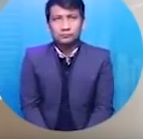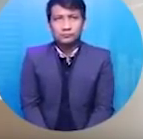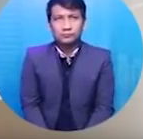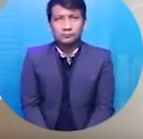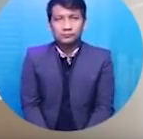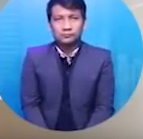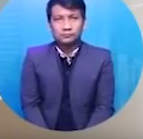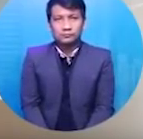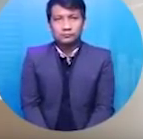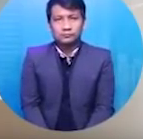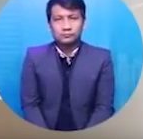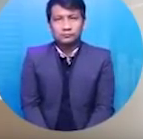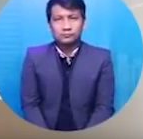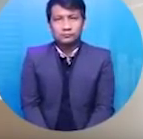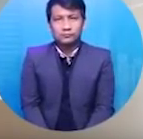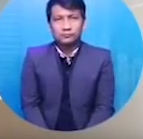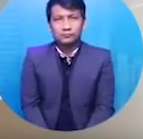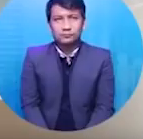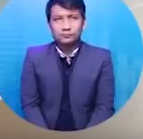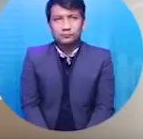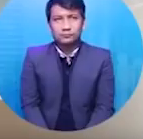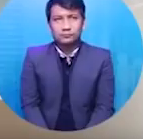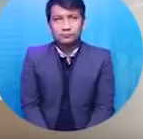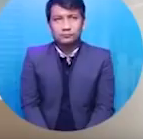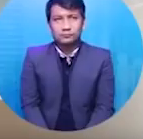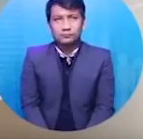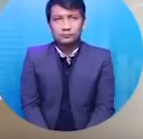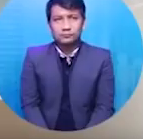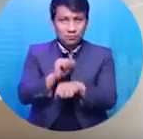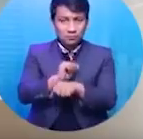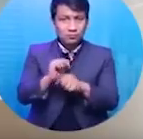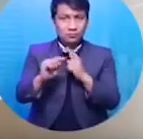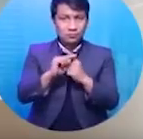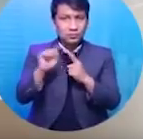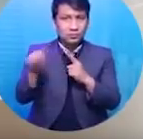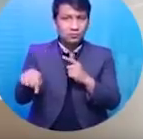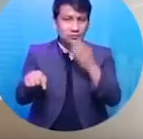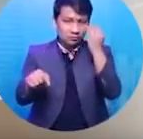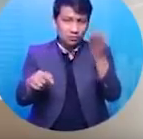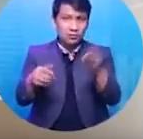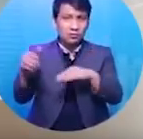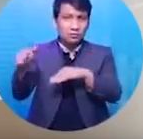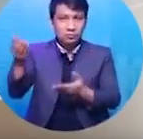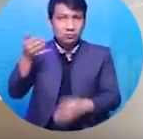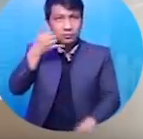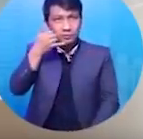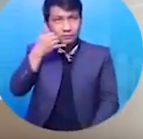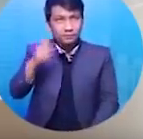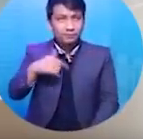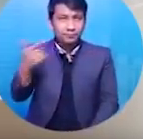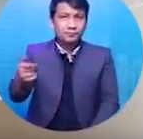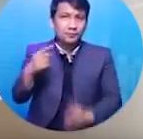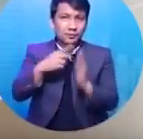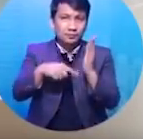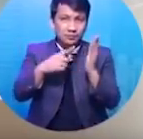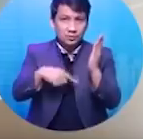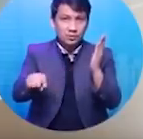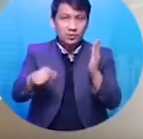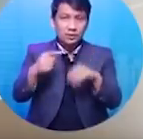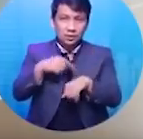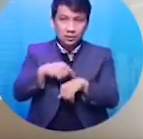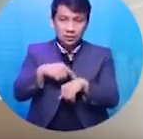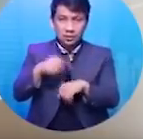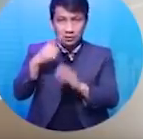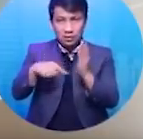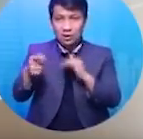ay negative. Ano po ba ako, gusto nga ako ay positive. Ang tatawagan po namin yung munisipyo. Ibe-verify namin, sa oras na